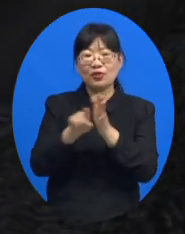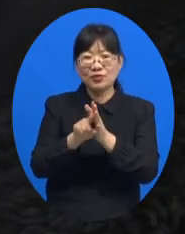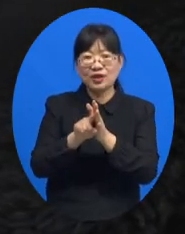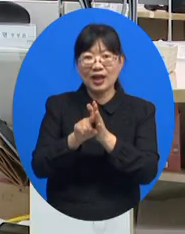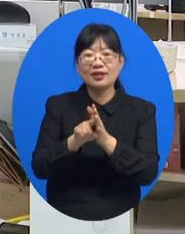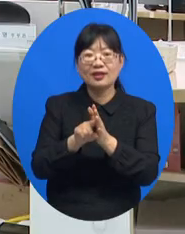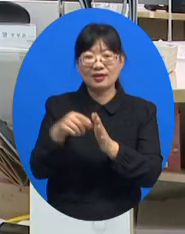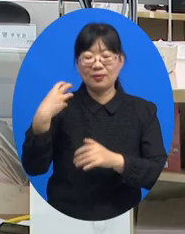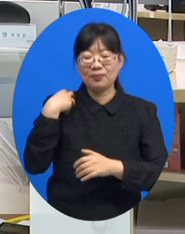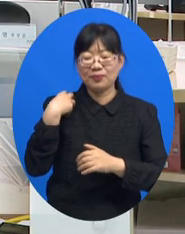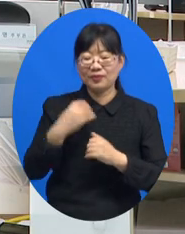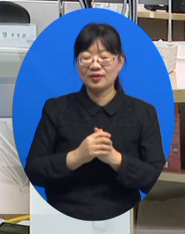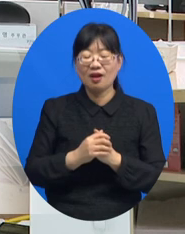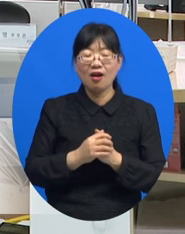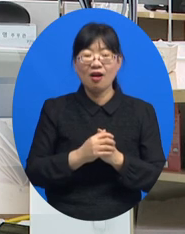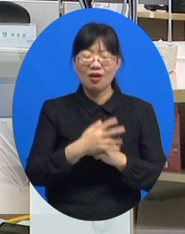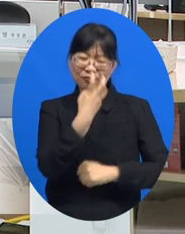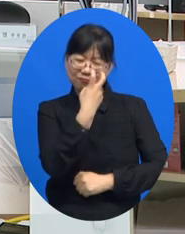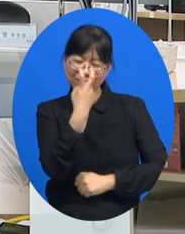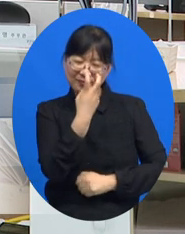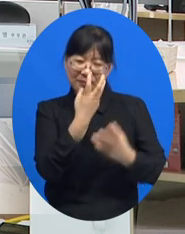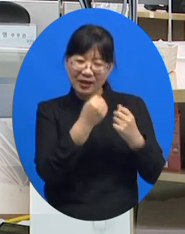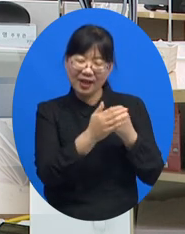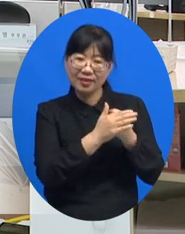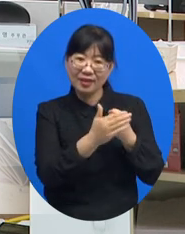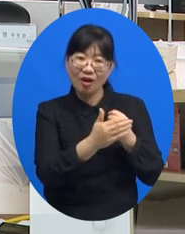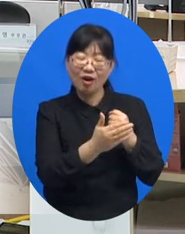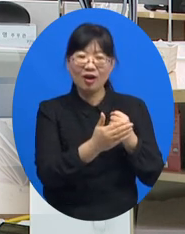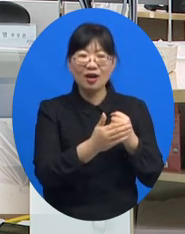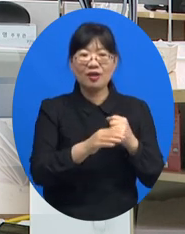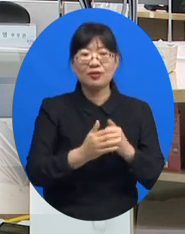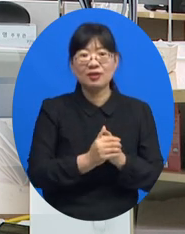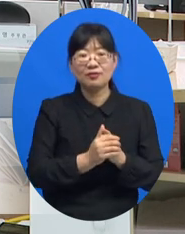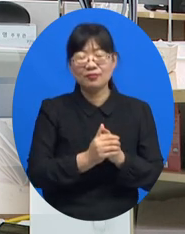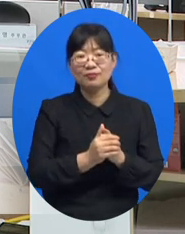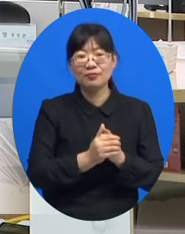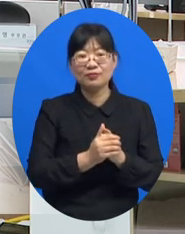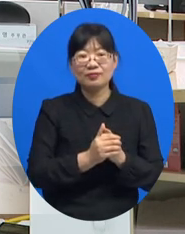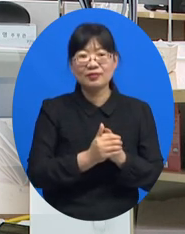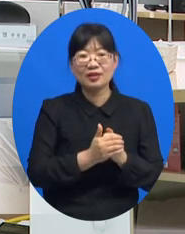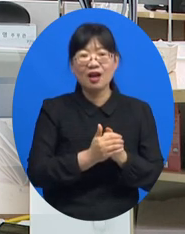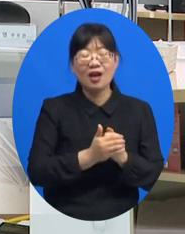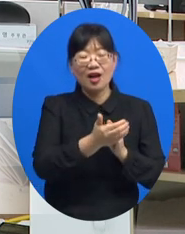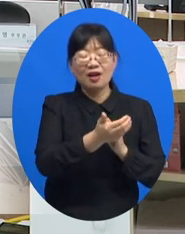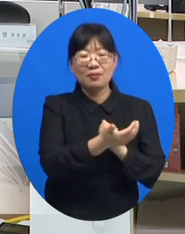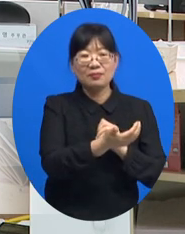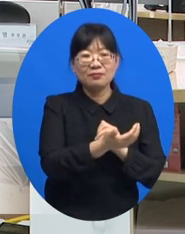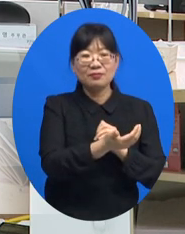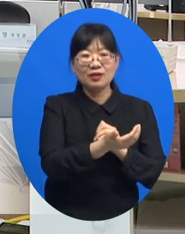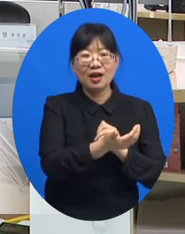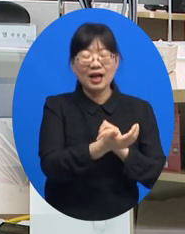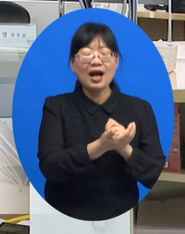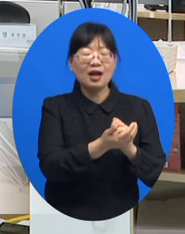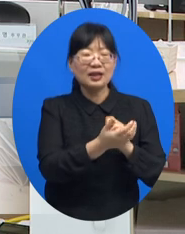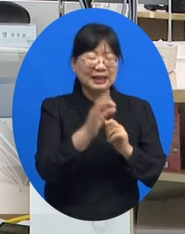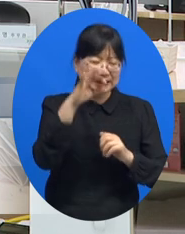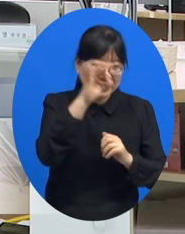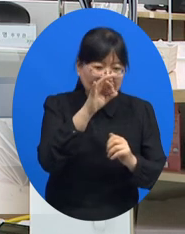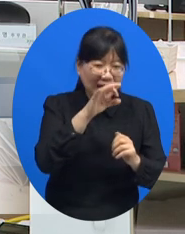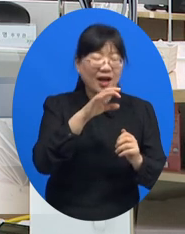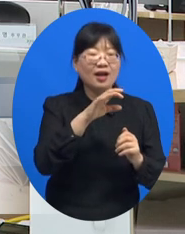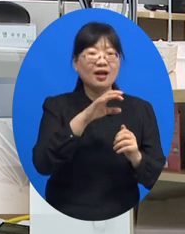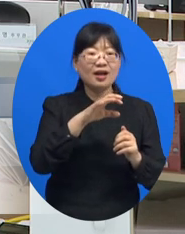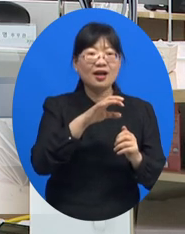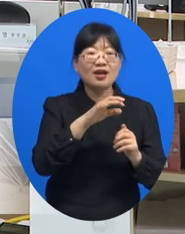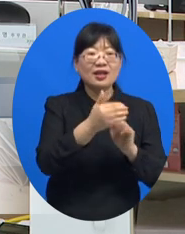조치입니다. 수사로만 해서 그것을 차단하고 예방한 게 너무 어려울 거라 생각이 들어서 일단 우리가 찾아가서